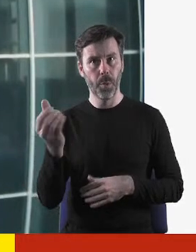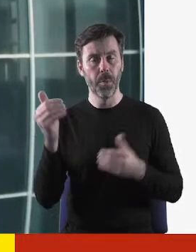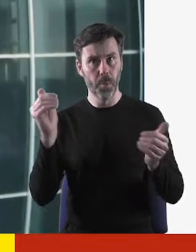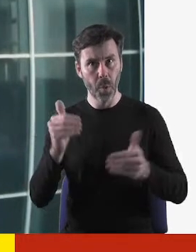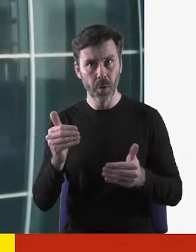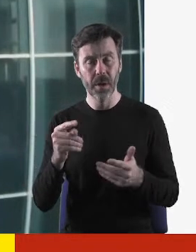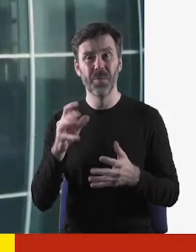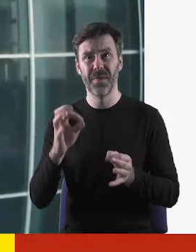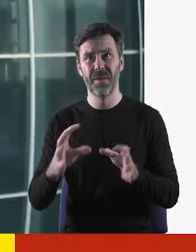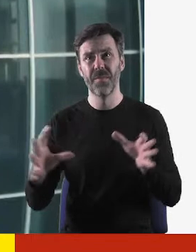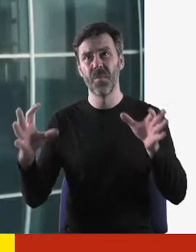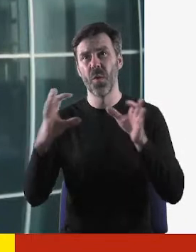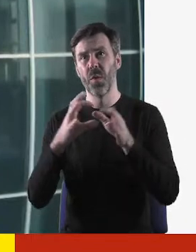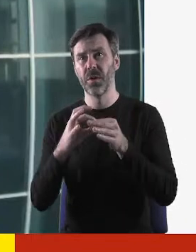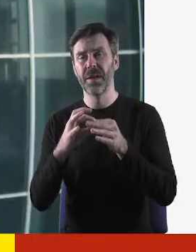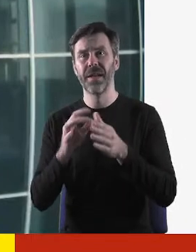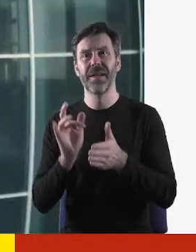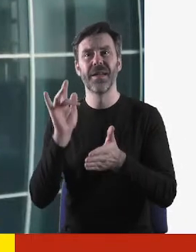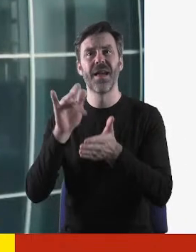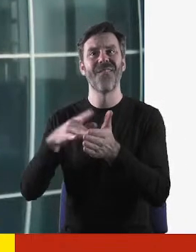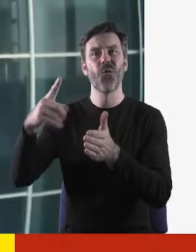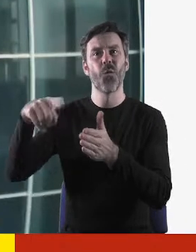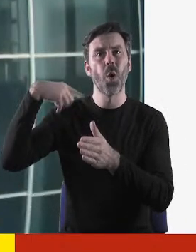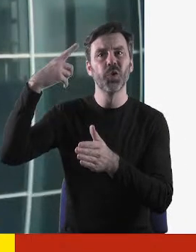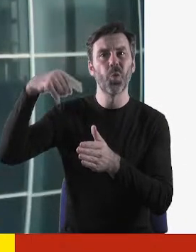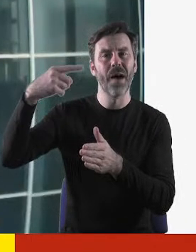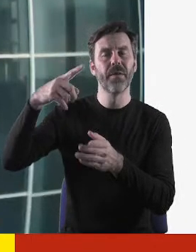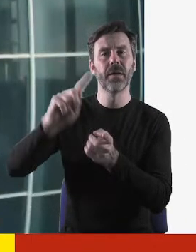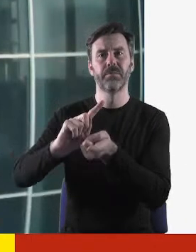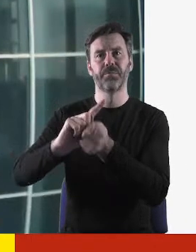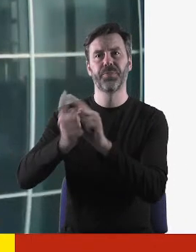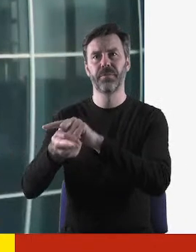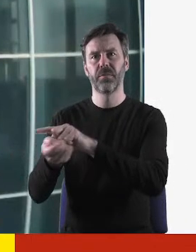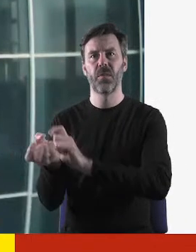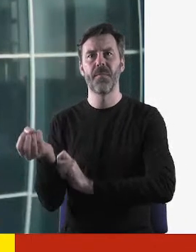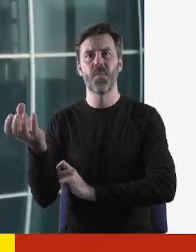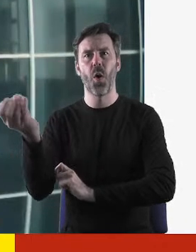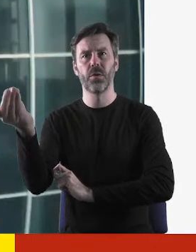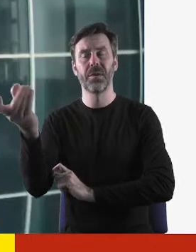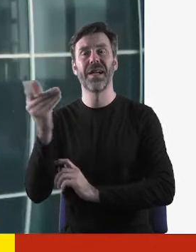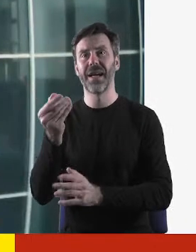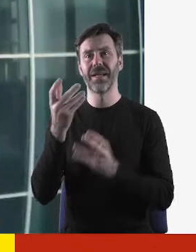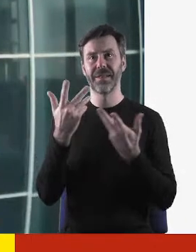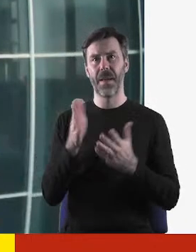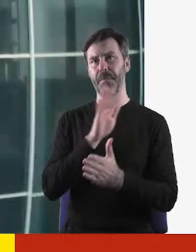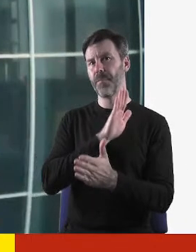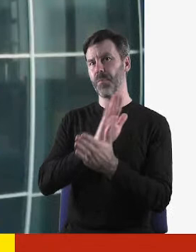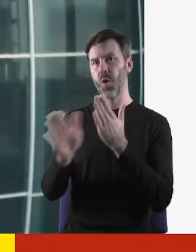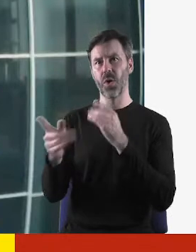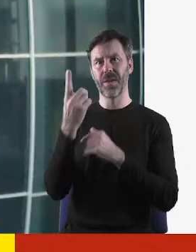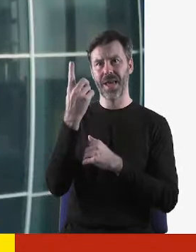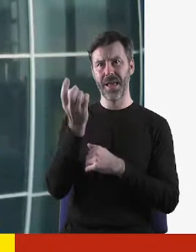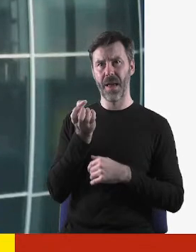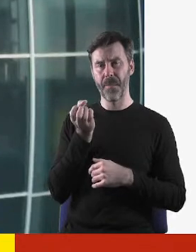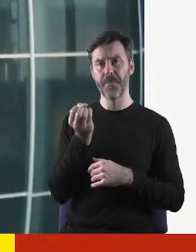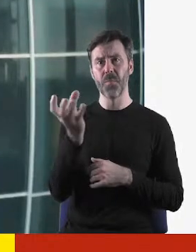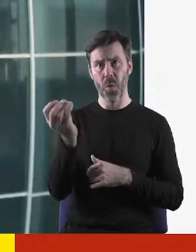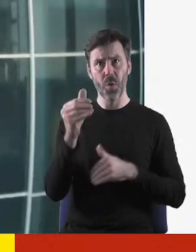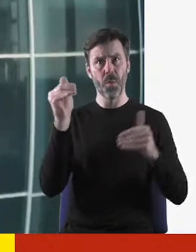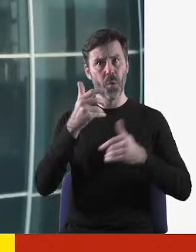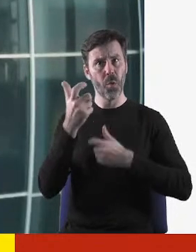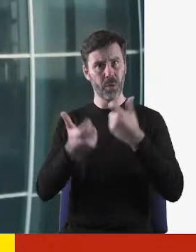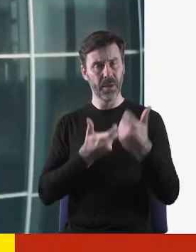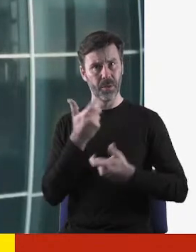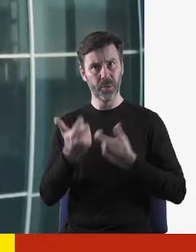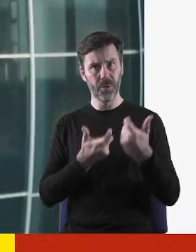to połączenie jest do Wrocławka i potem trzeba się przesiąść, ale w przeszłości były już połączenia bezpośrednio